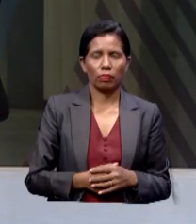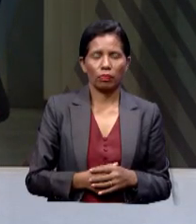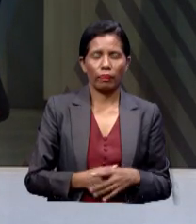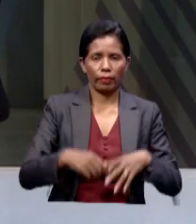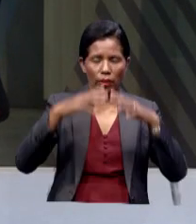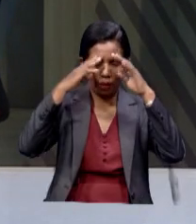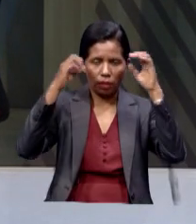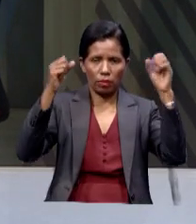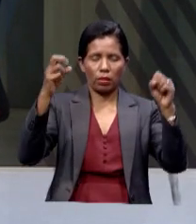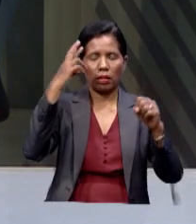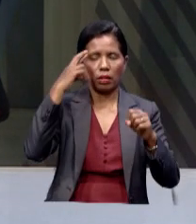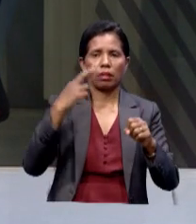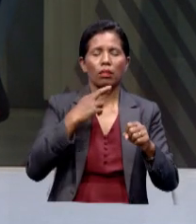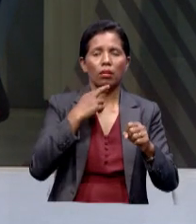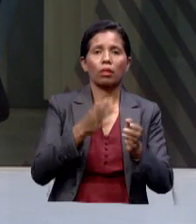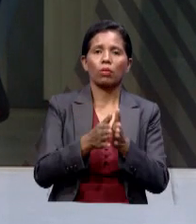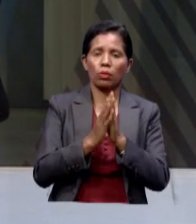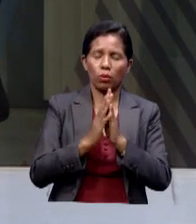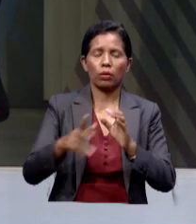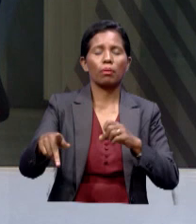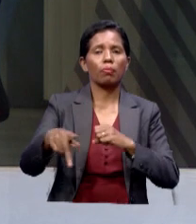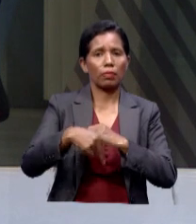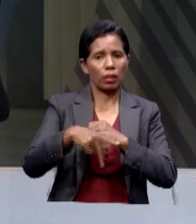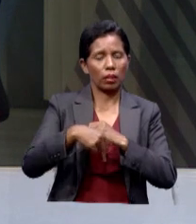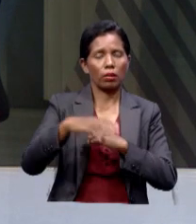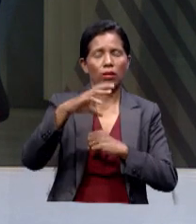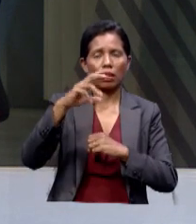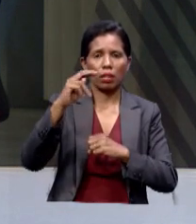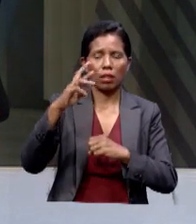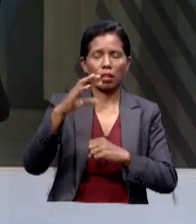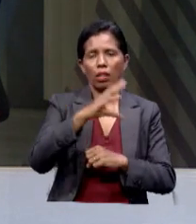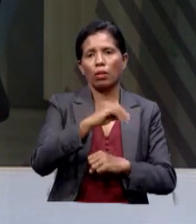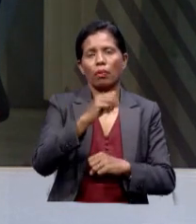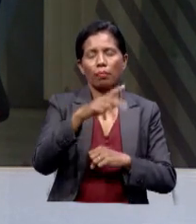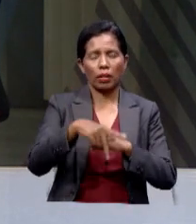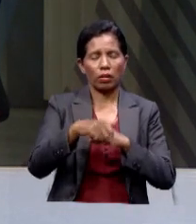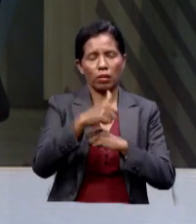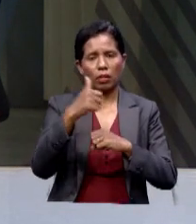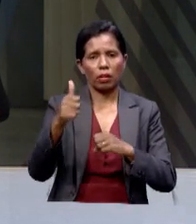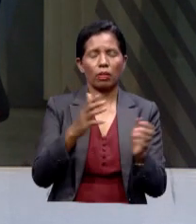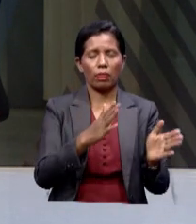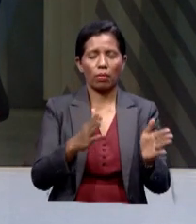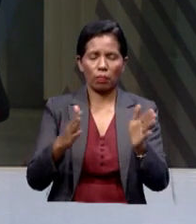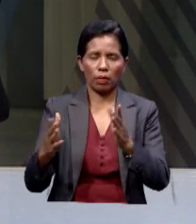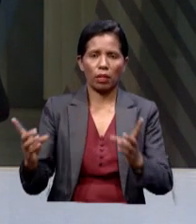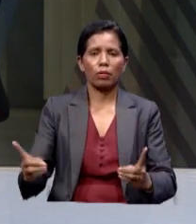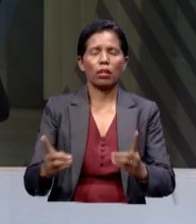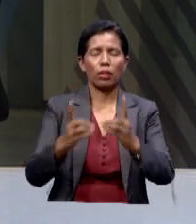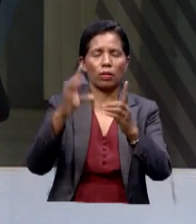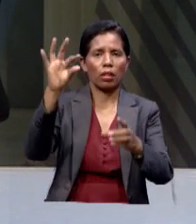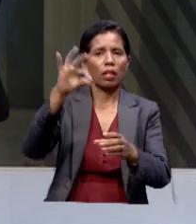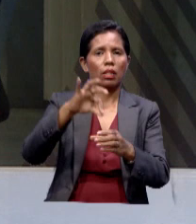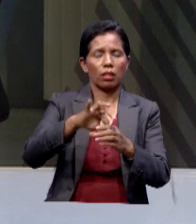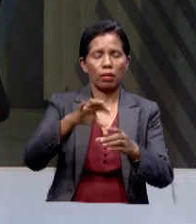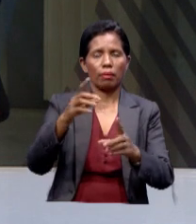Presidente Republika Zuzera Mozorta husu Partido CNRT no Partido Siraseluk atau preparaan ho dihasu realisaun parlamentar.